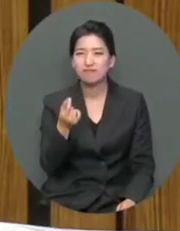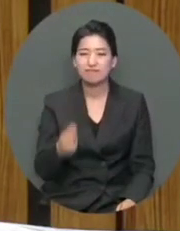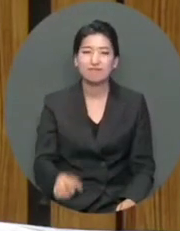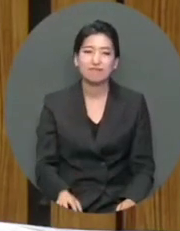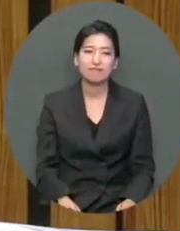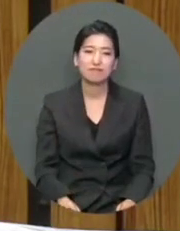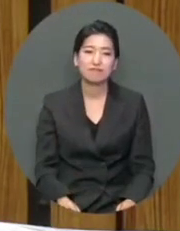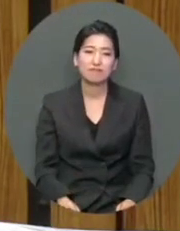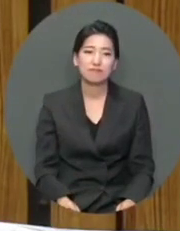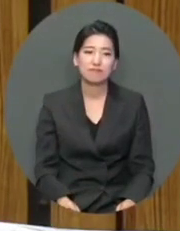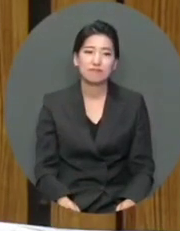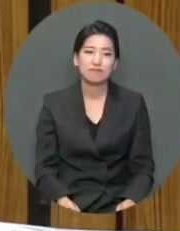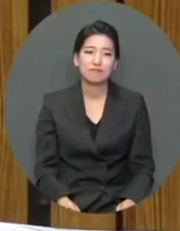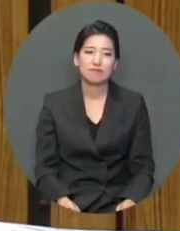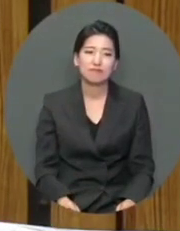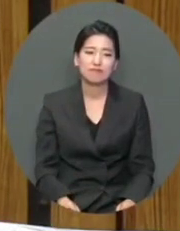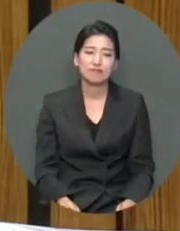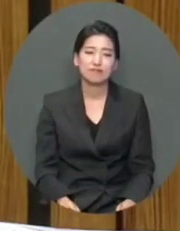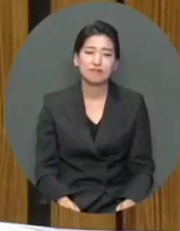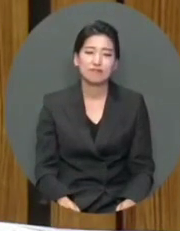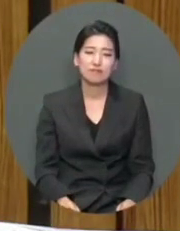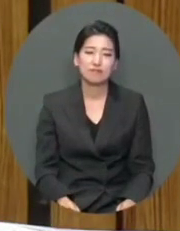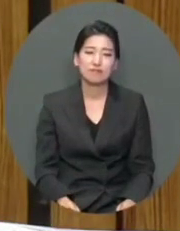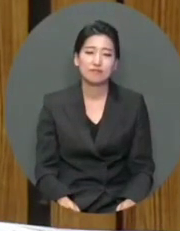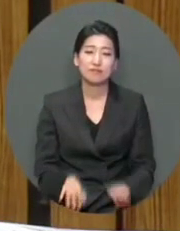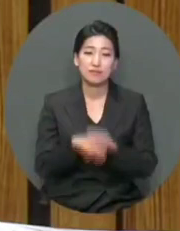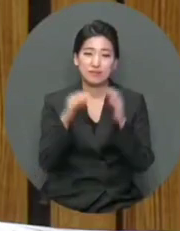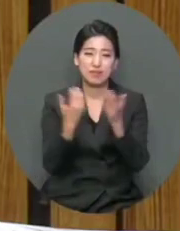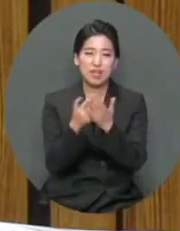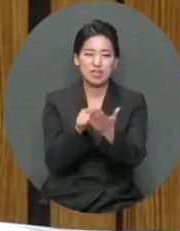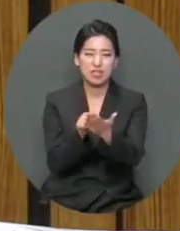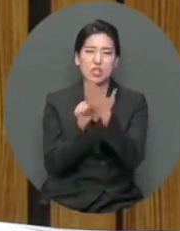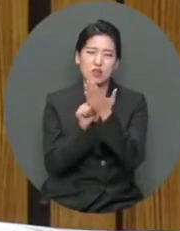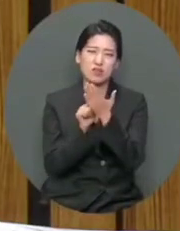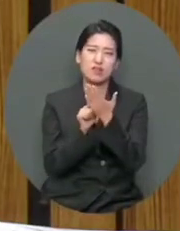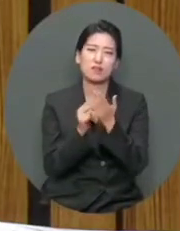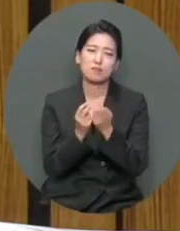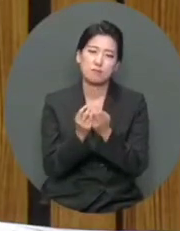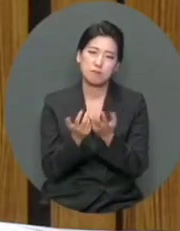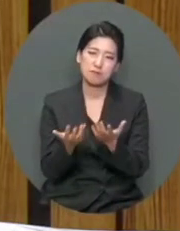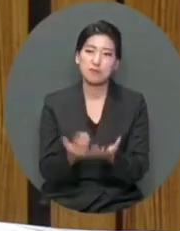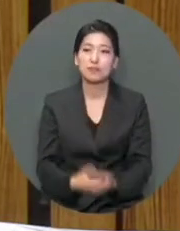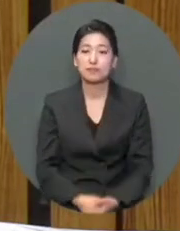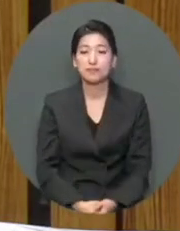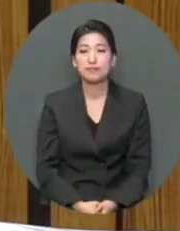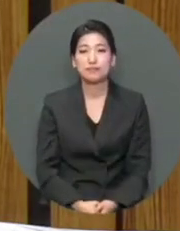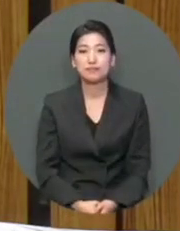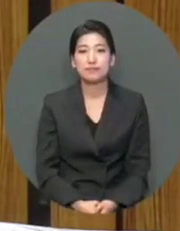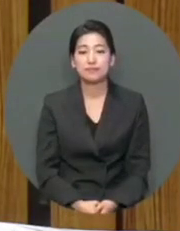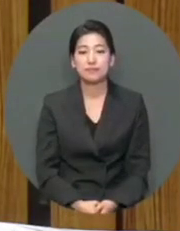뭐랄까 다뭐그 드러나는 그런 자리이기 때문에